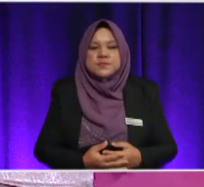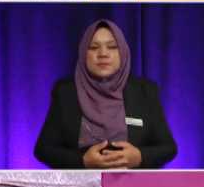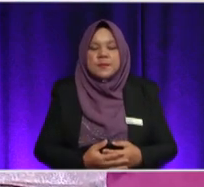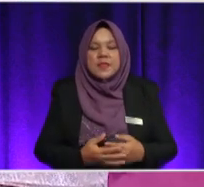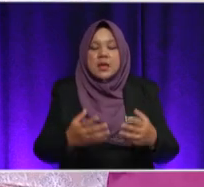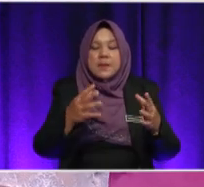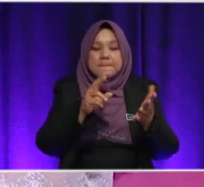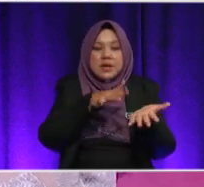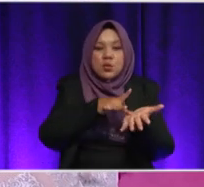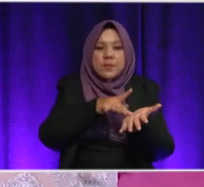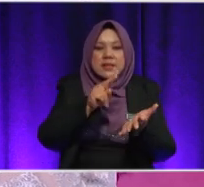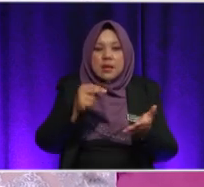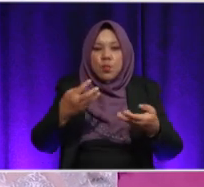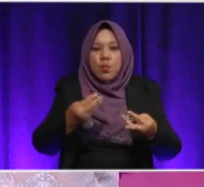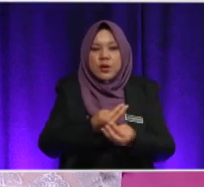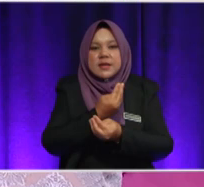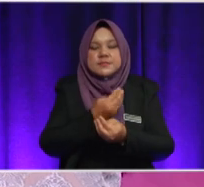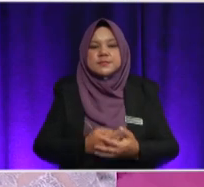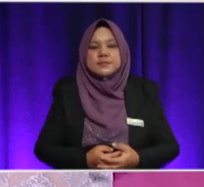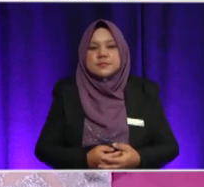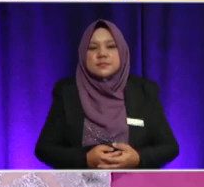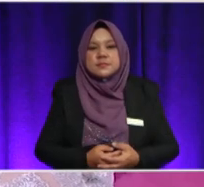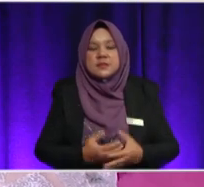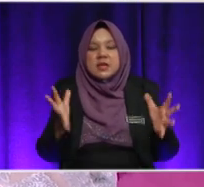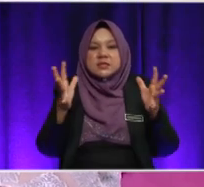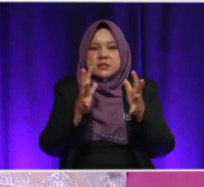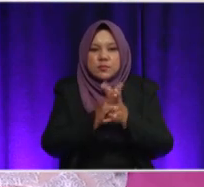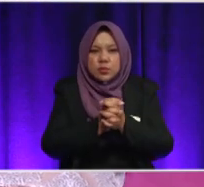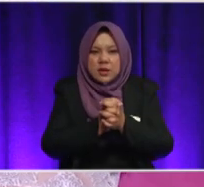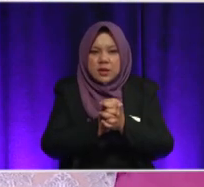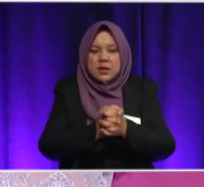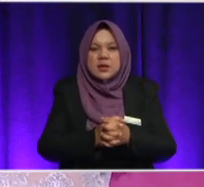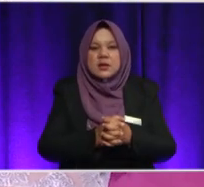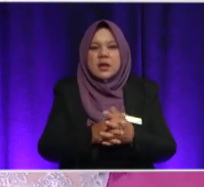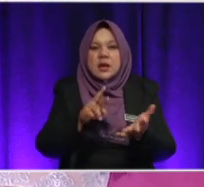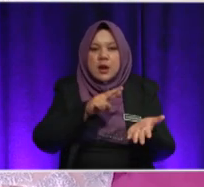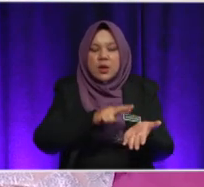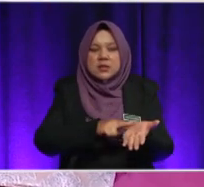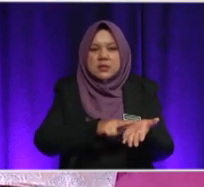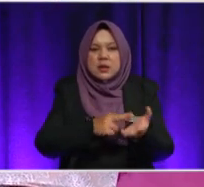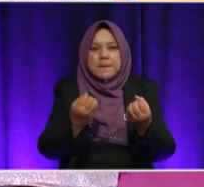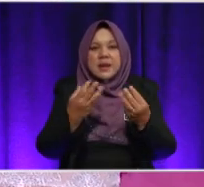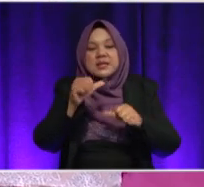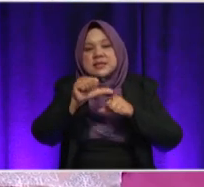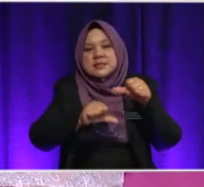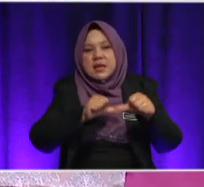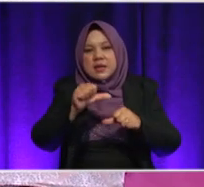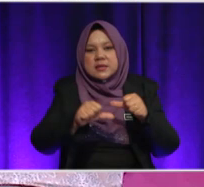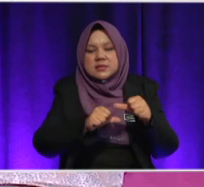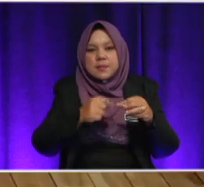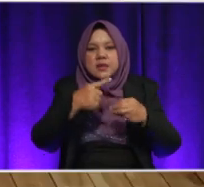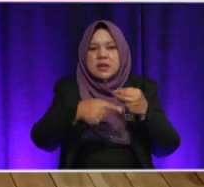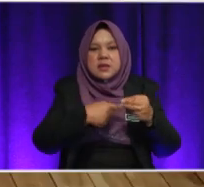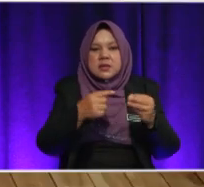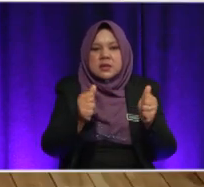perubahan model perubahan model adalah campuran seni merawat dengan berbagai bidang ilmu sains yang berkaitan dengan